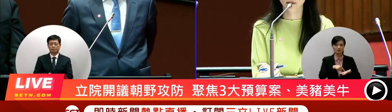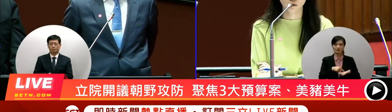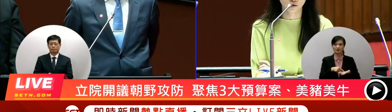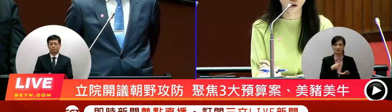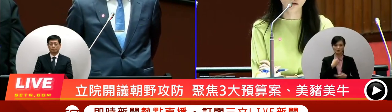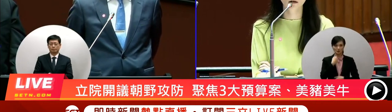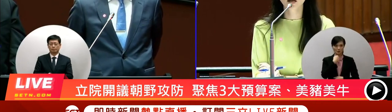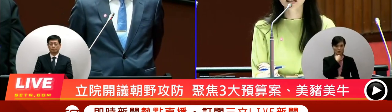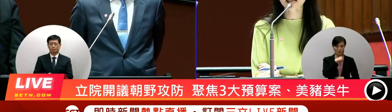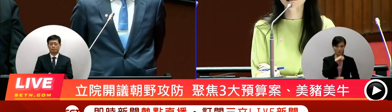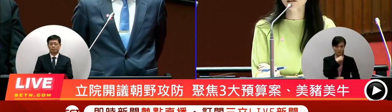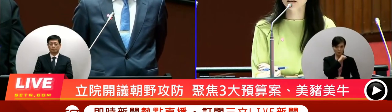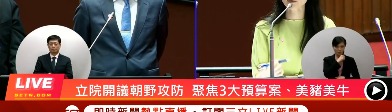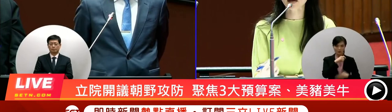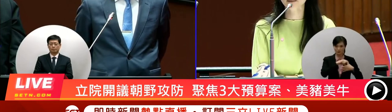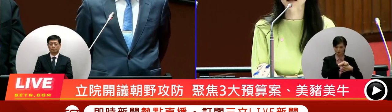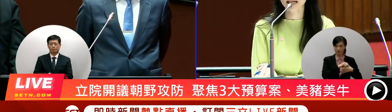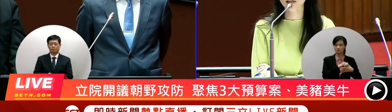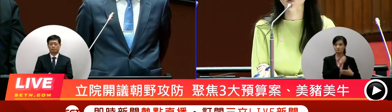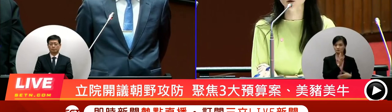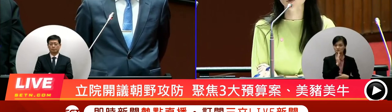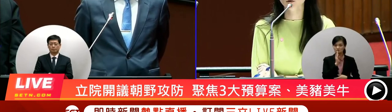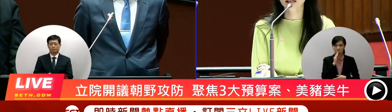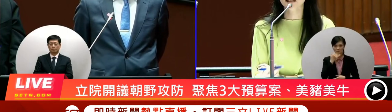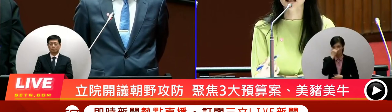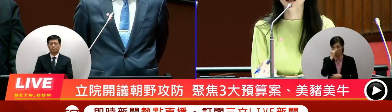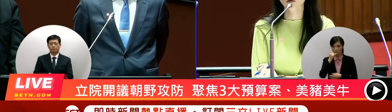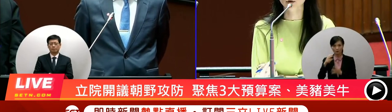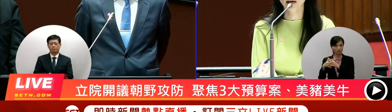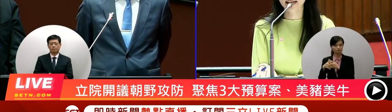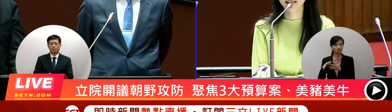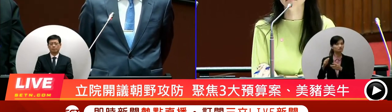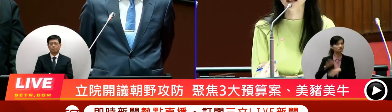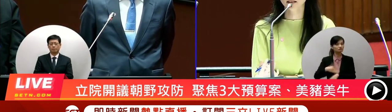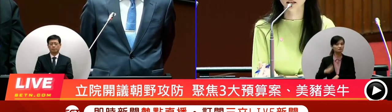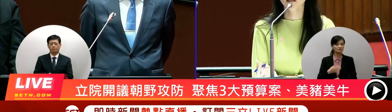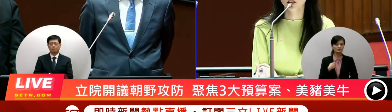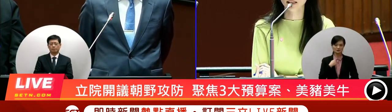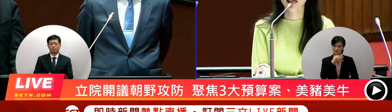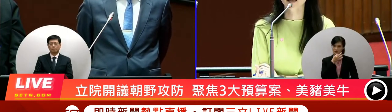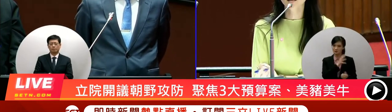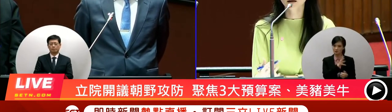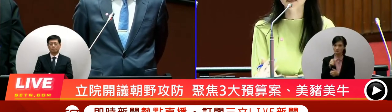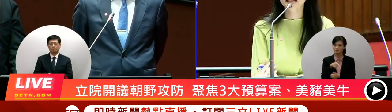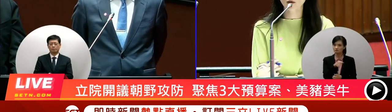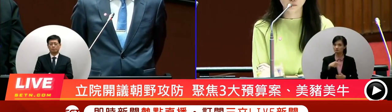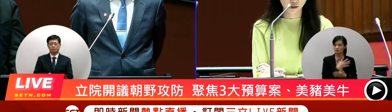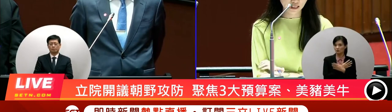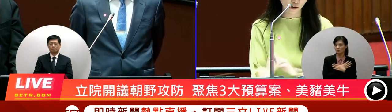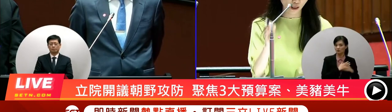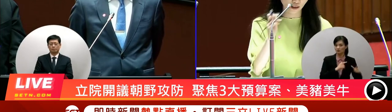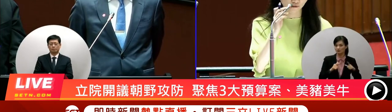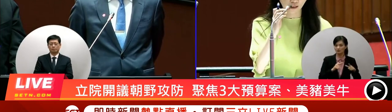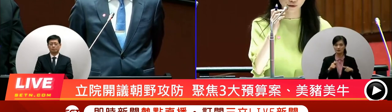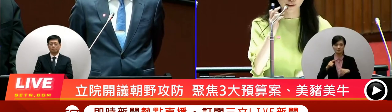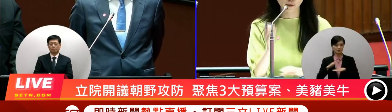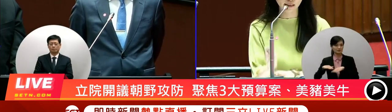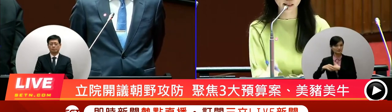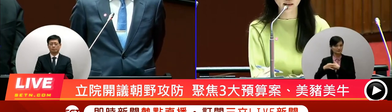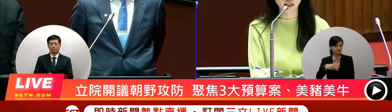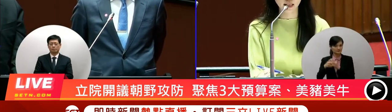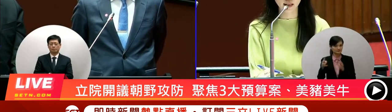肉品的时候，但是呢，另外一方面大家就问说，那这些幼儿园、安亲班等等这些不在我们的相关的法律